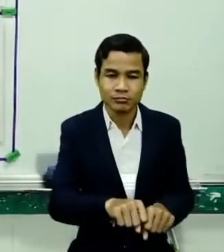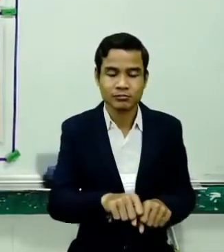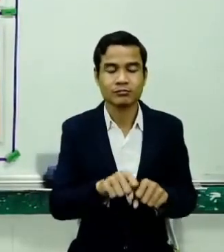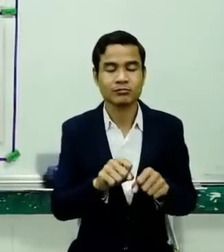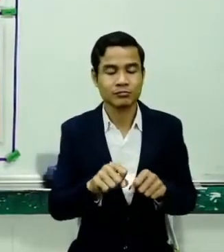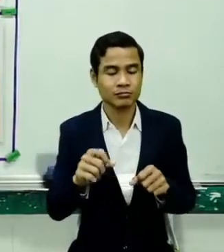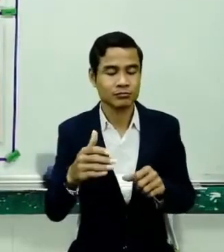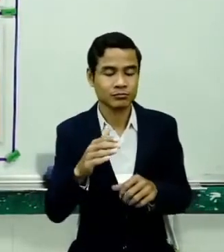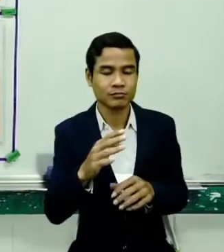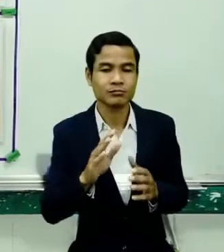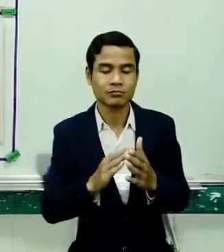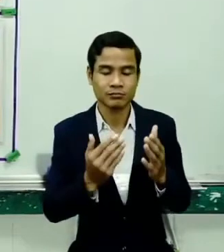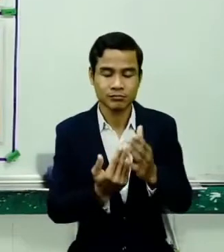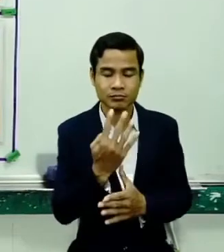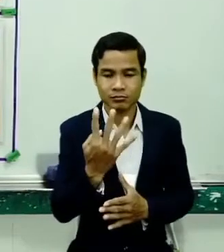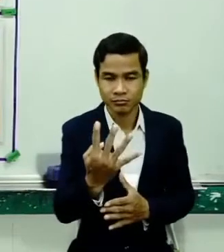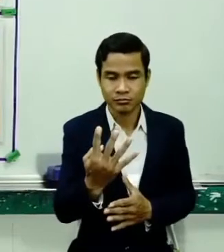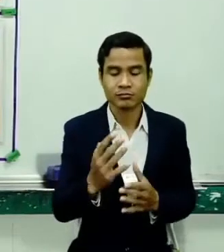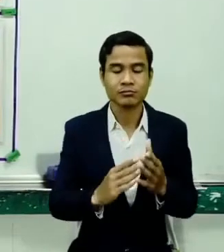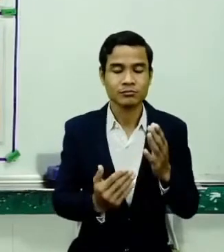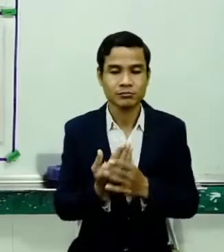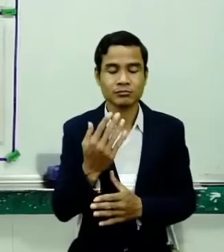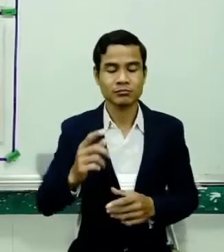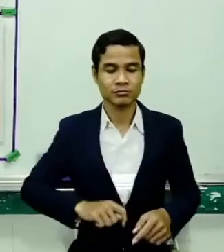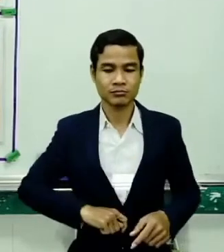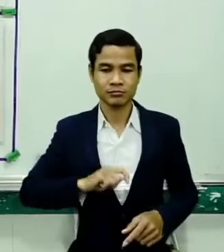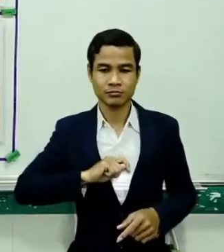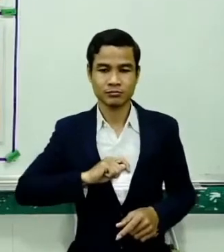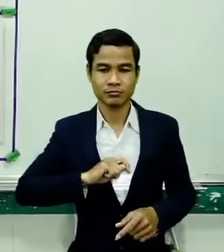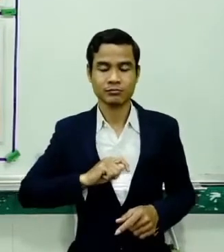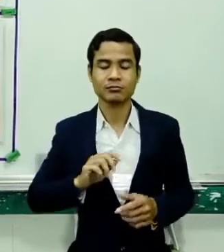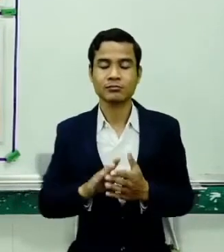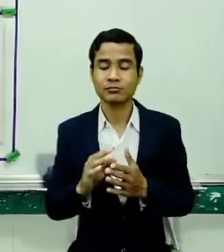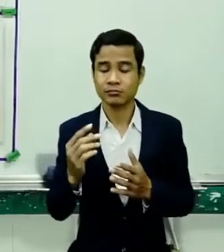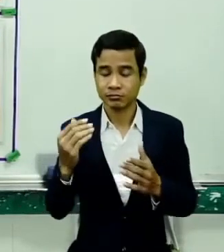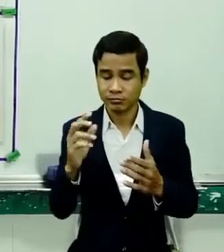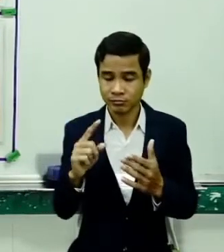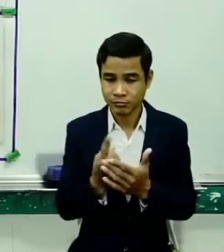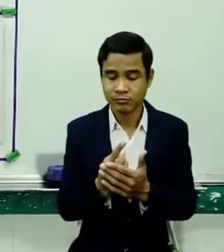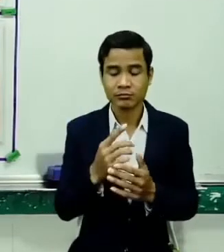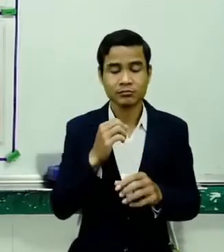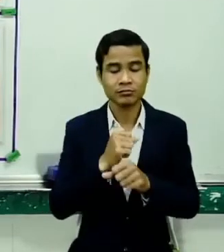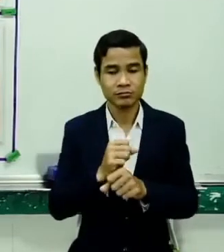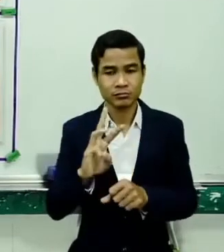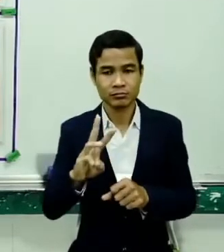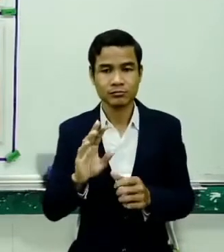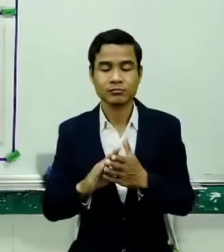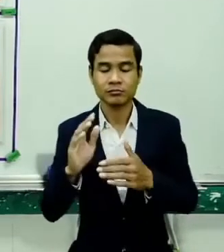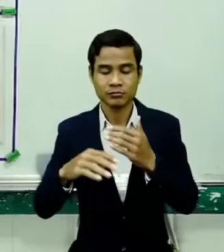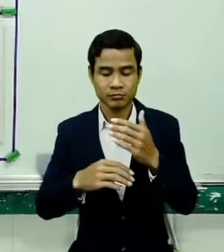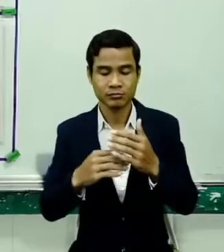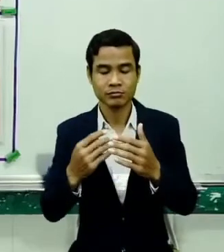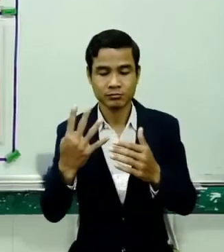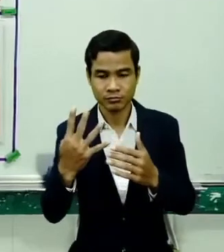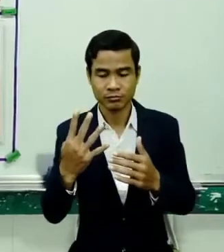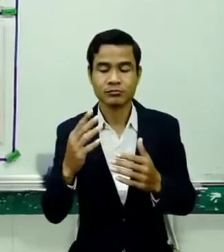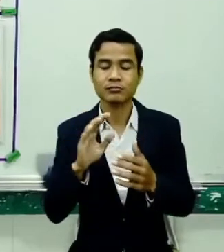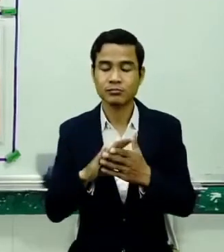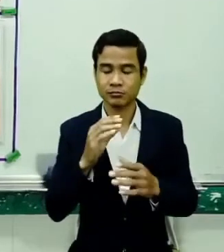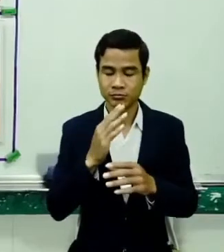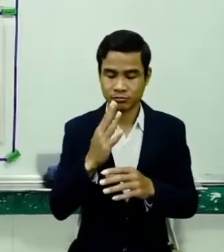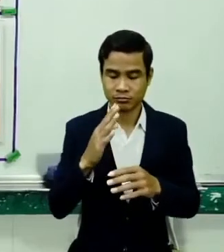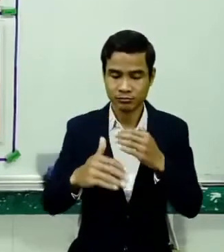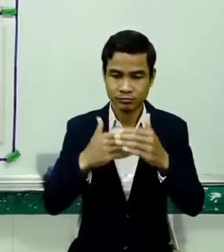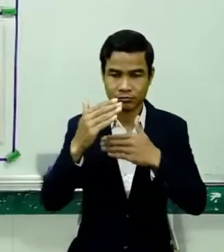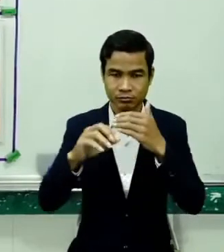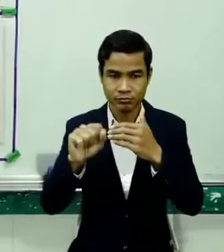4សិទ្ធ1រស់រៀនសិទ្ធ2ចូលរួម3ការពារខ្លួន4អភិវឌ្ឍ3ការពារខ្លួ